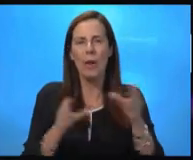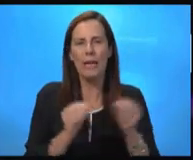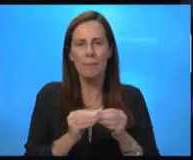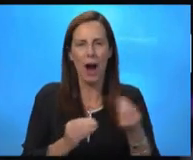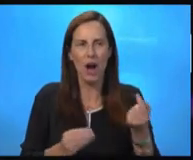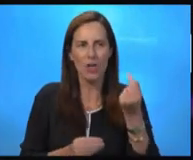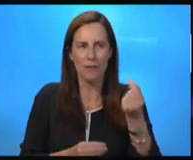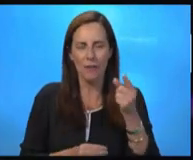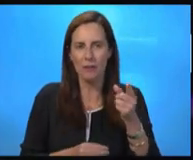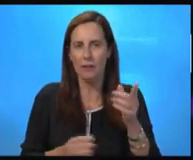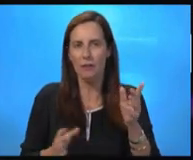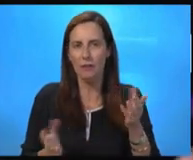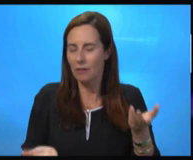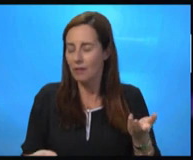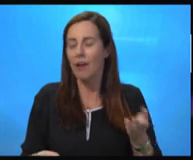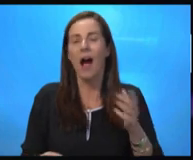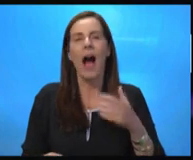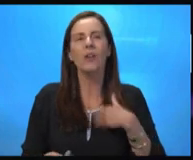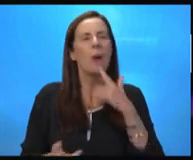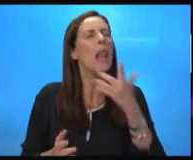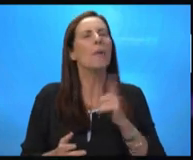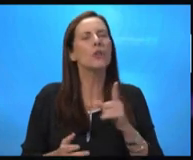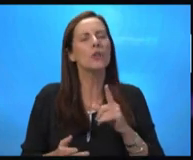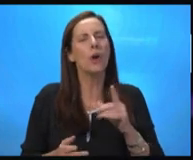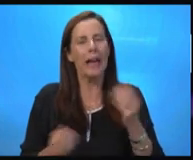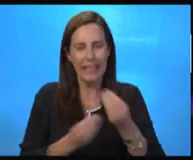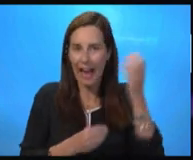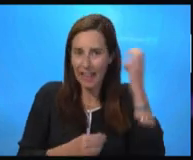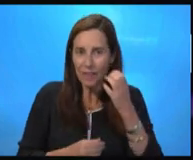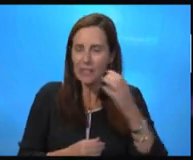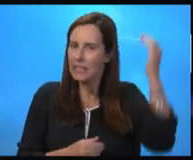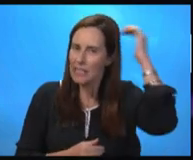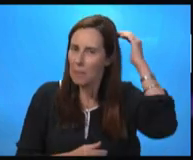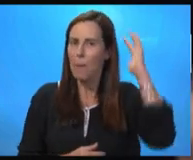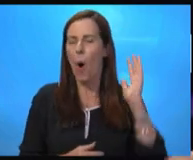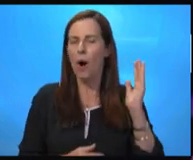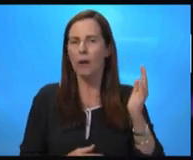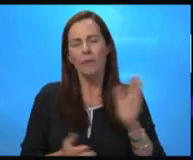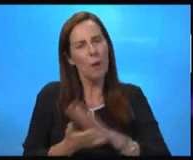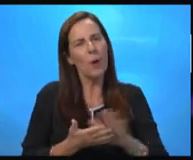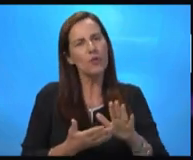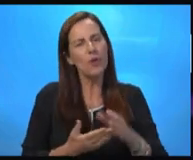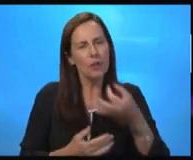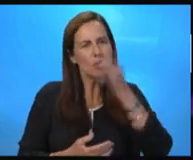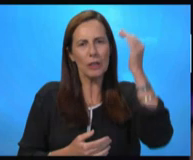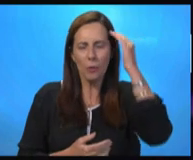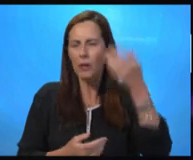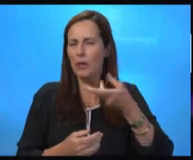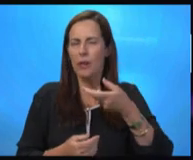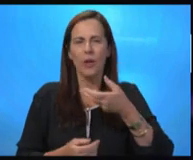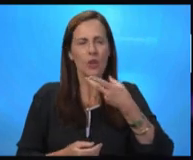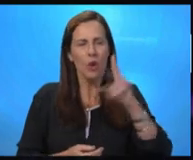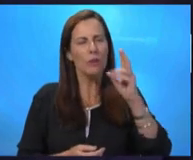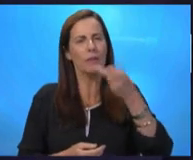ביד. בסופו של דבר. אז אומרים, למה שלא נשים את הדבר הזה אצלנו במוח, ופשוט נשדרג את המוח, נהפוך אותו ליותר חכם, ליותר יעיל,